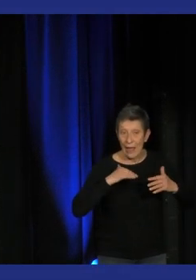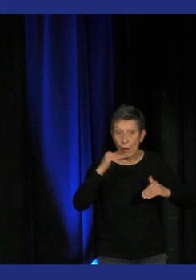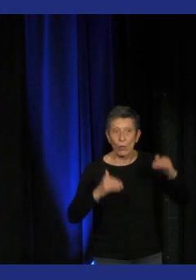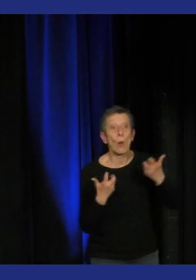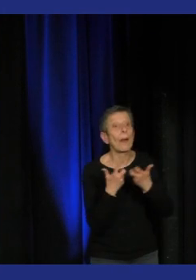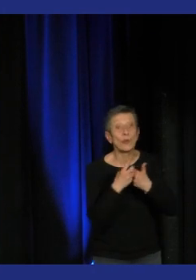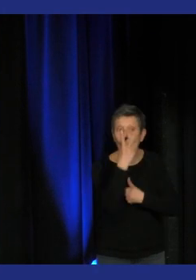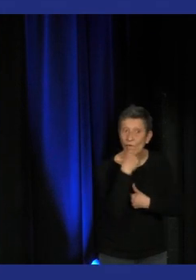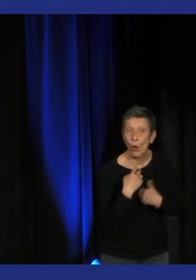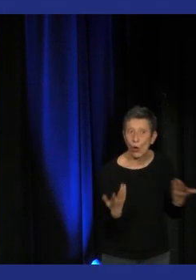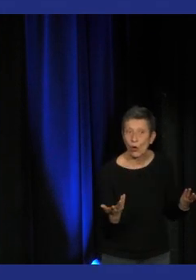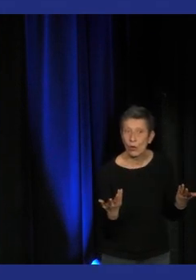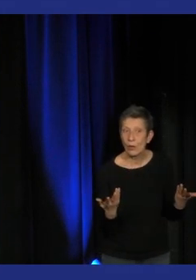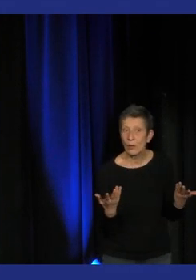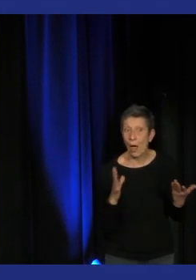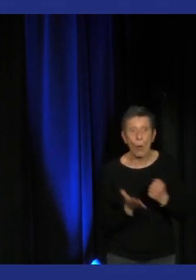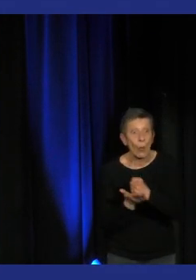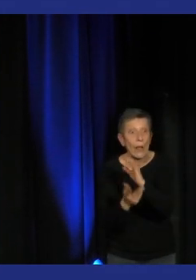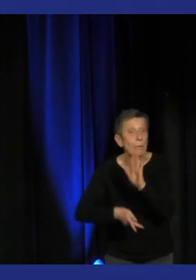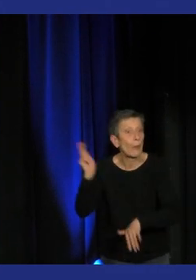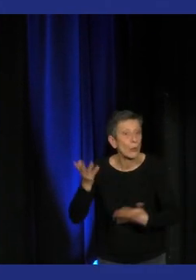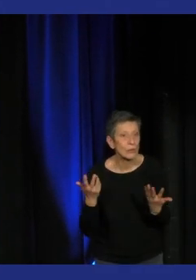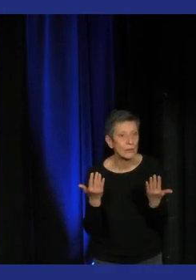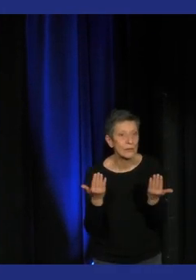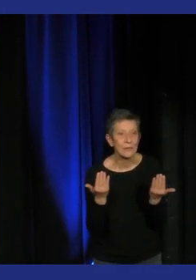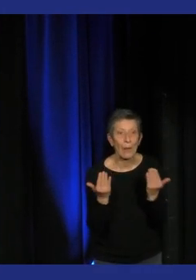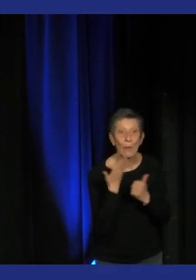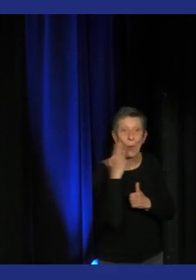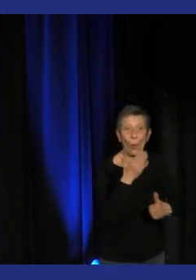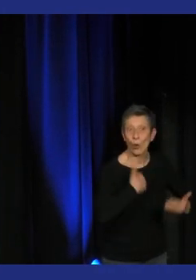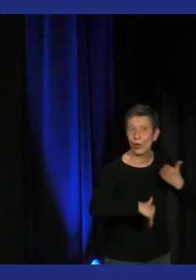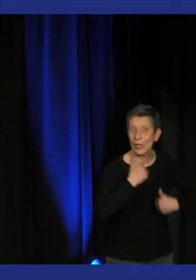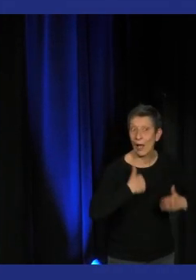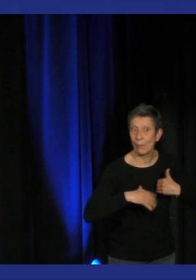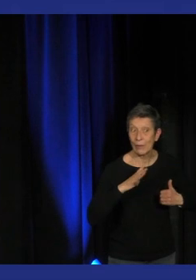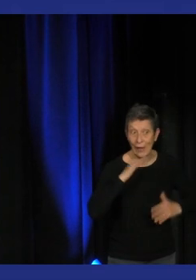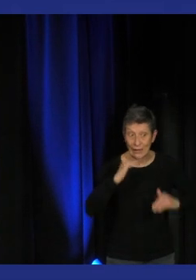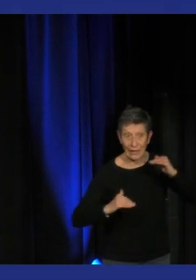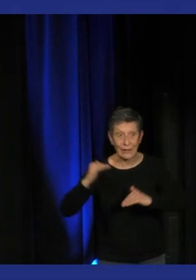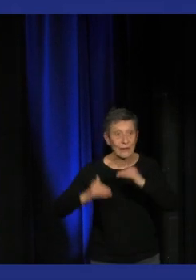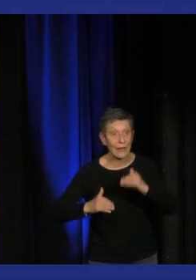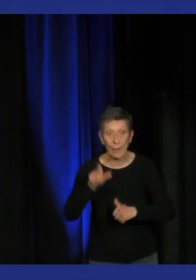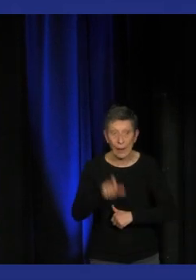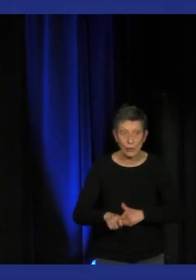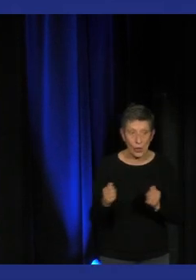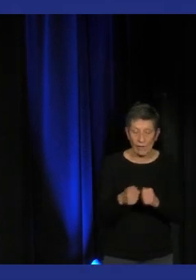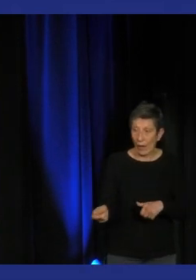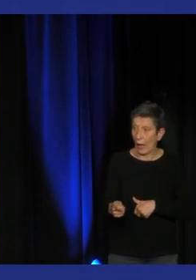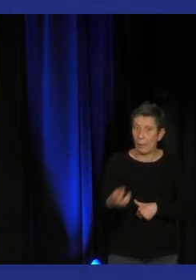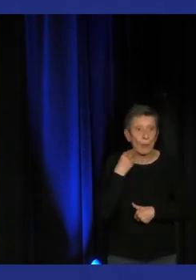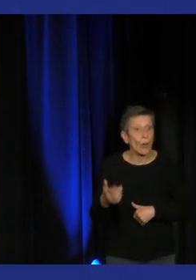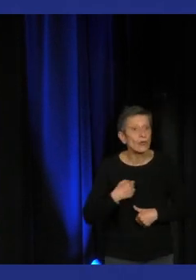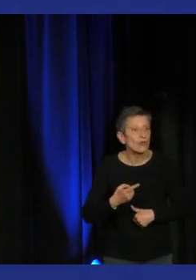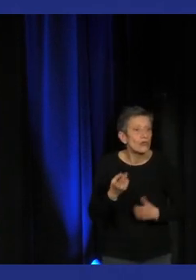aux aveugles, qu'on aide beaucoup plus que par exemple que d'autres handicaps et tout ça. Les gens qui sont avec une canne blanche, je